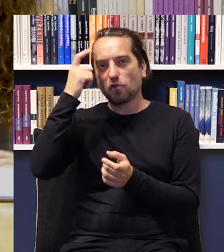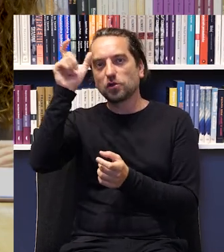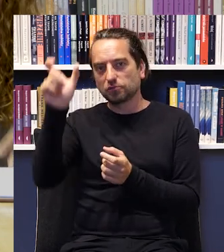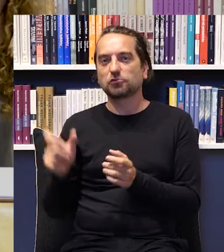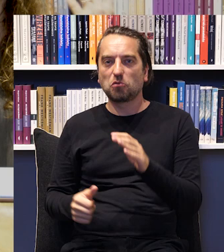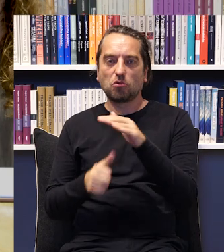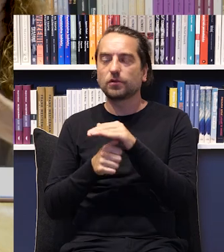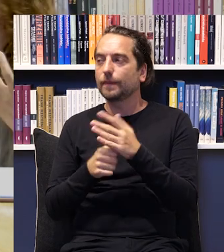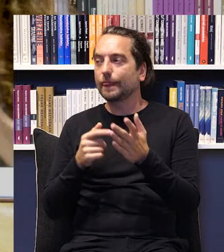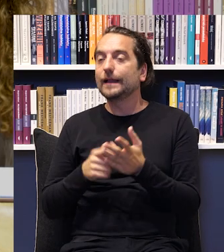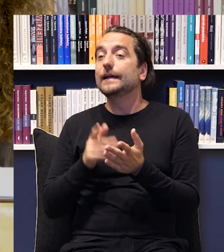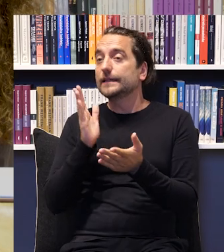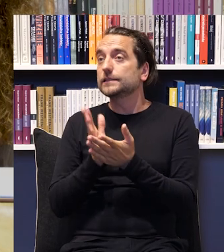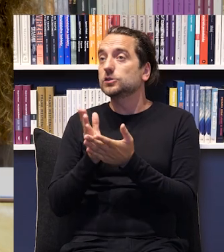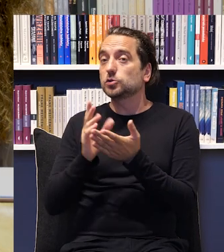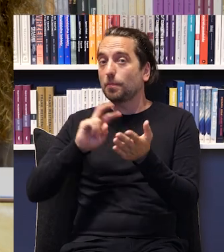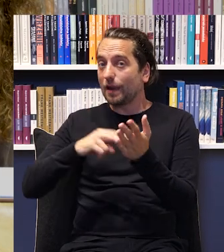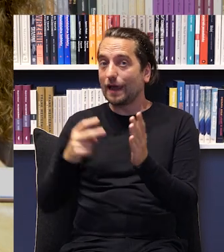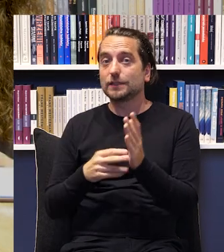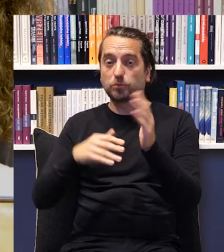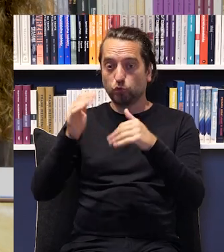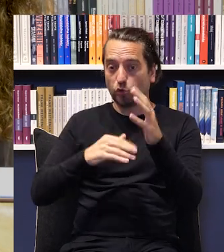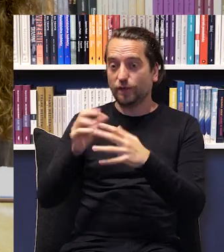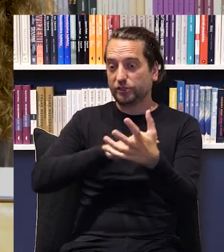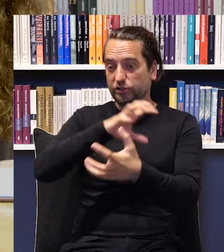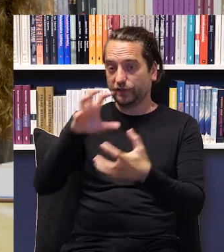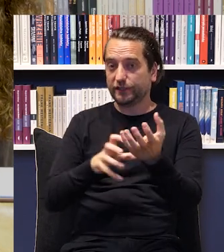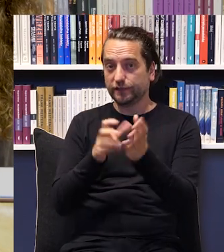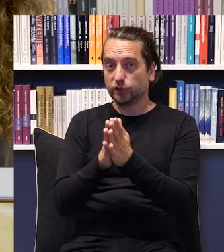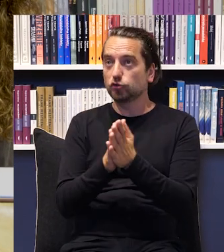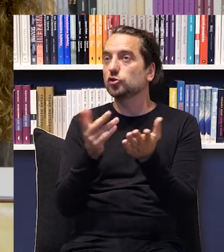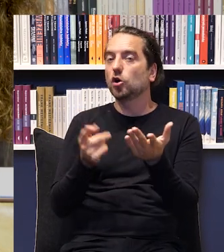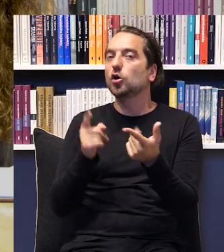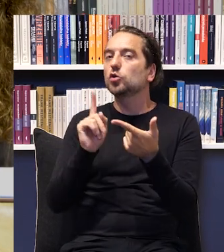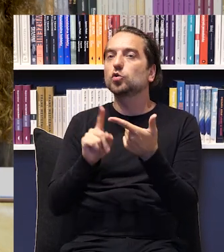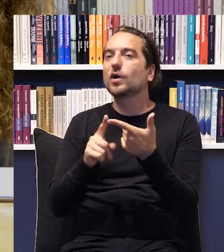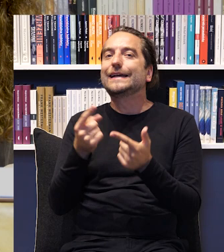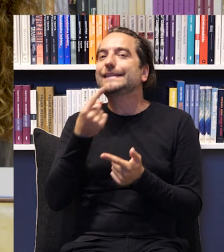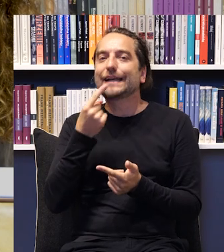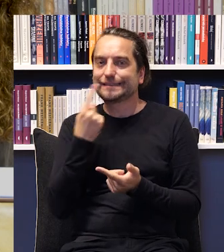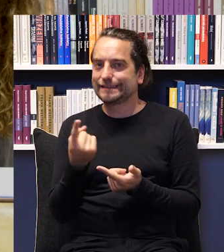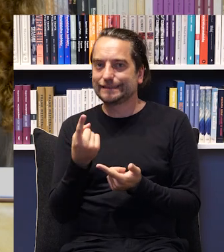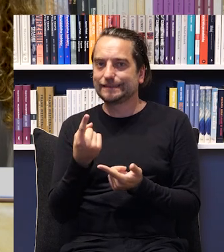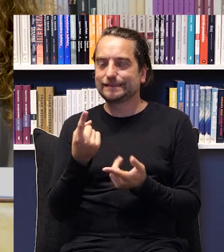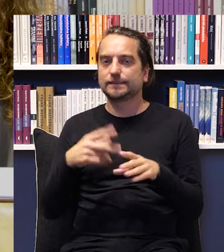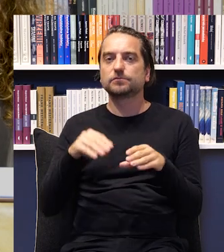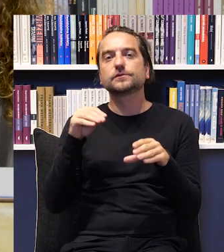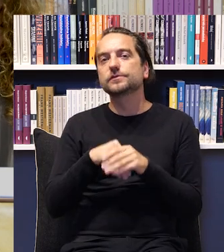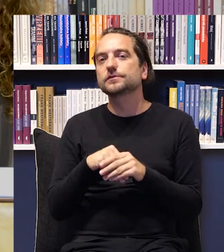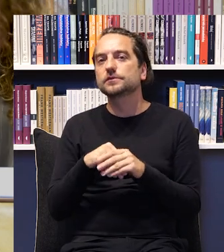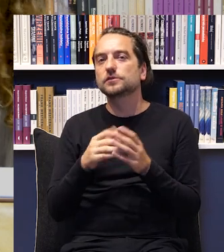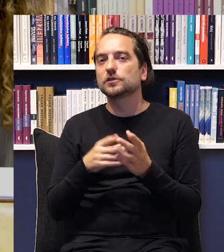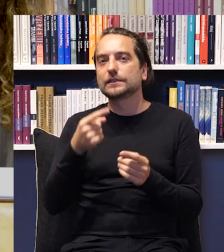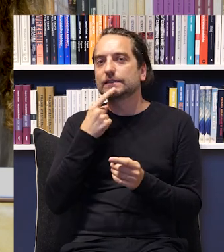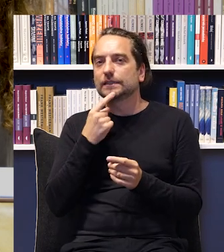już przeszłyśmy do tego, jak ty ten świat konstruujesz, to jeszcze koniecznie cię muszę podpytać o język, bo ta książka ma